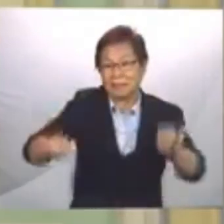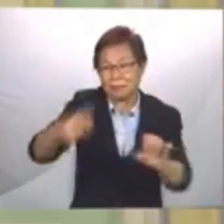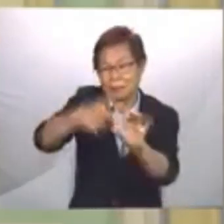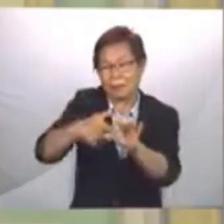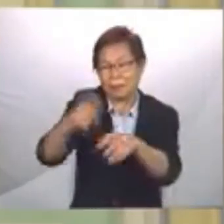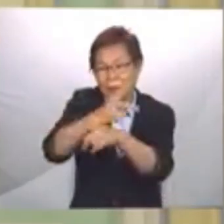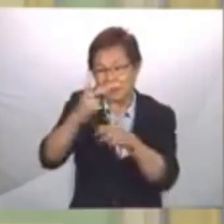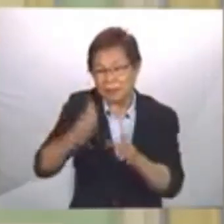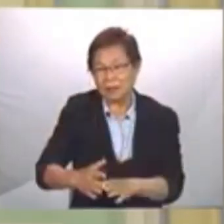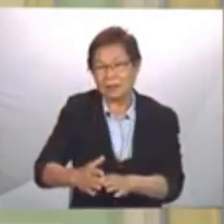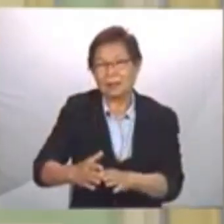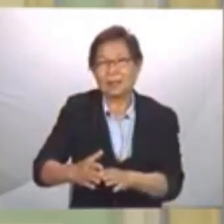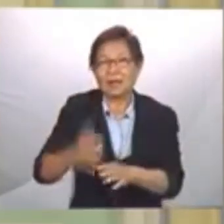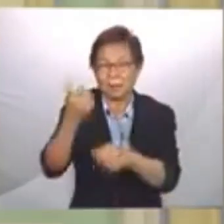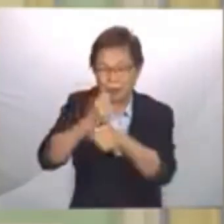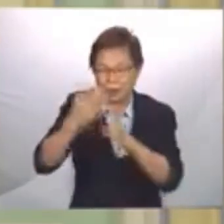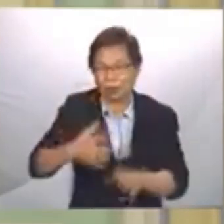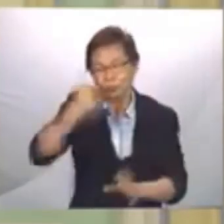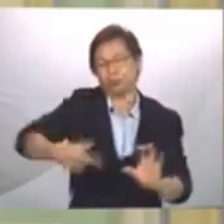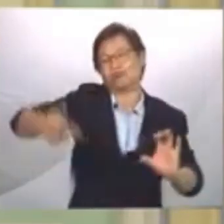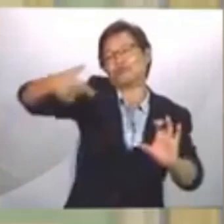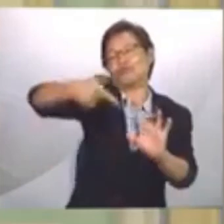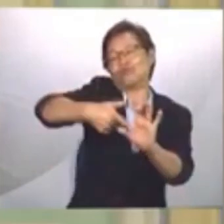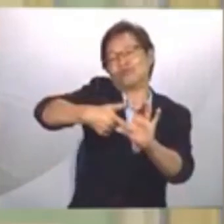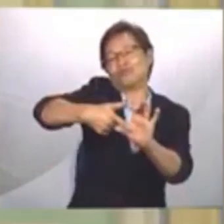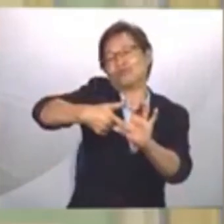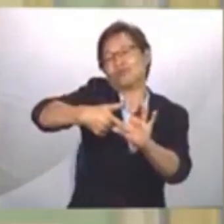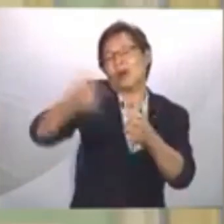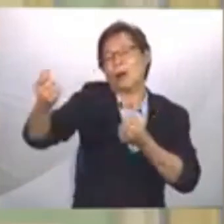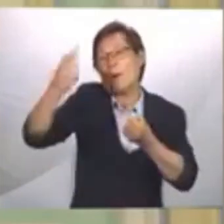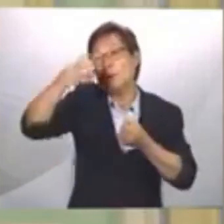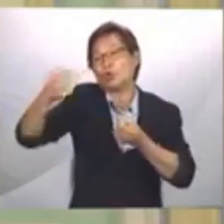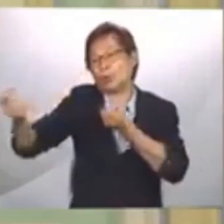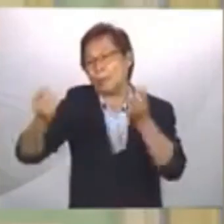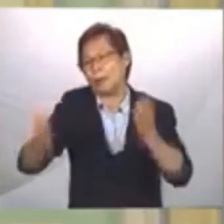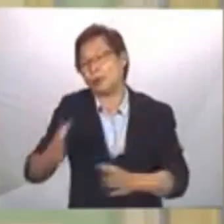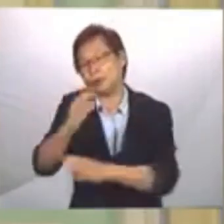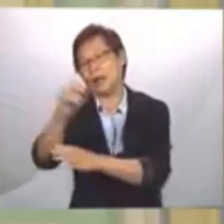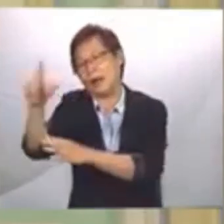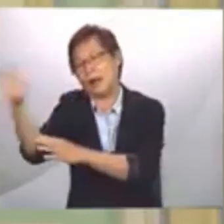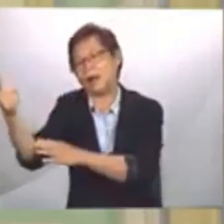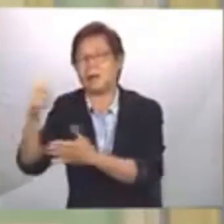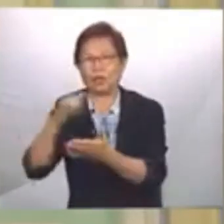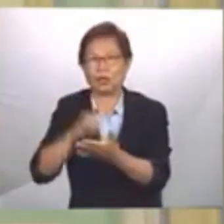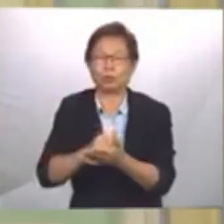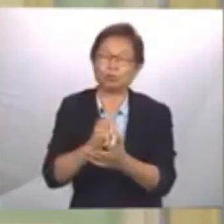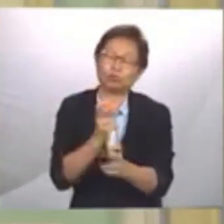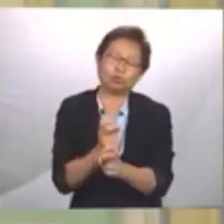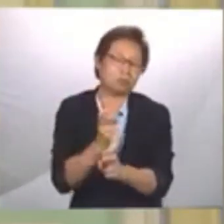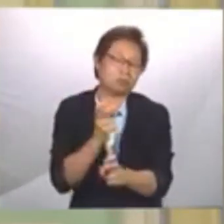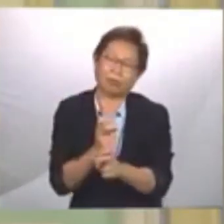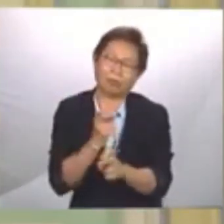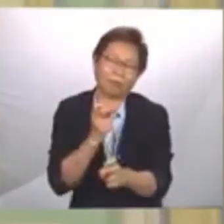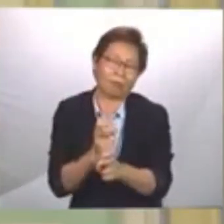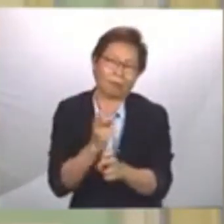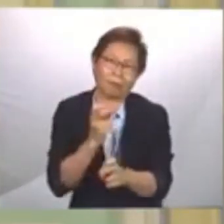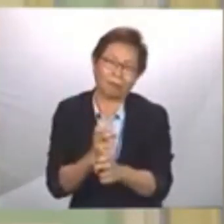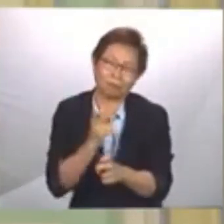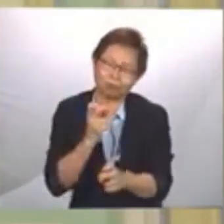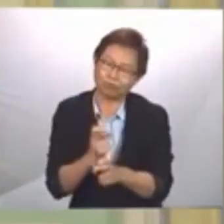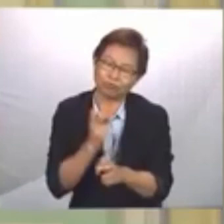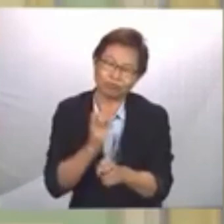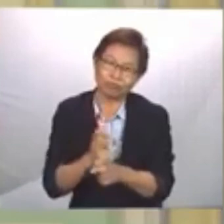menjaga, untuk pamkan minyak bagi pihak pemandu dan sebagainya. Itu adalah sukar untuk